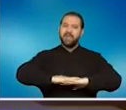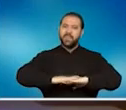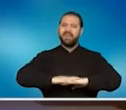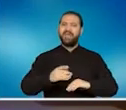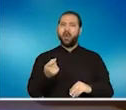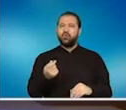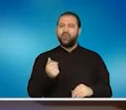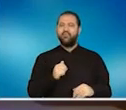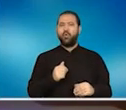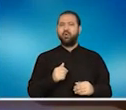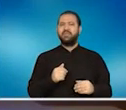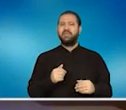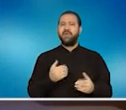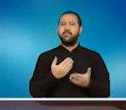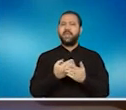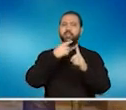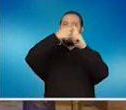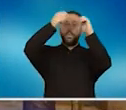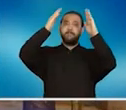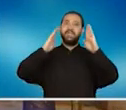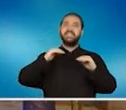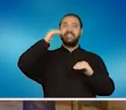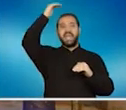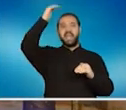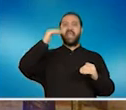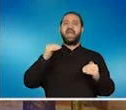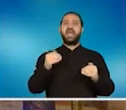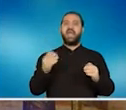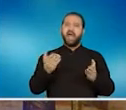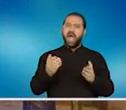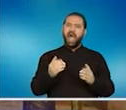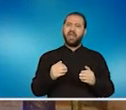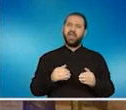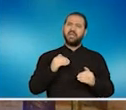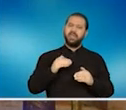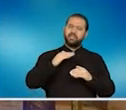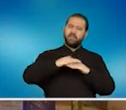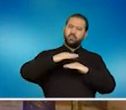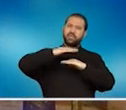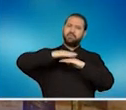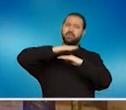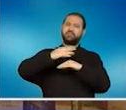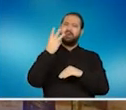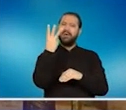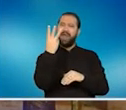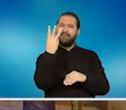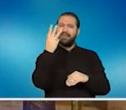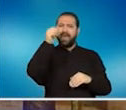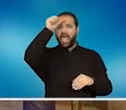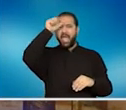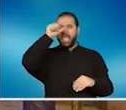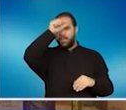unui fondul catedral, care s-a întregit până la al treilea mitropolit, Ioan